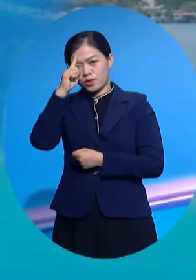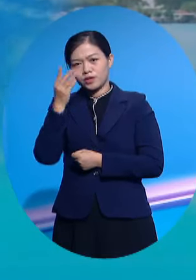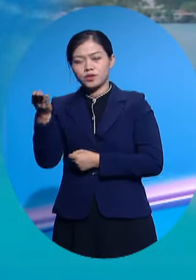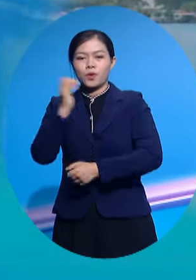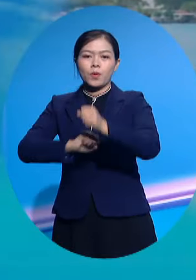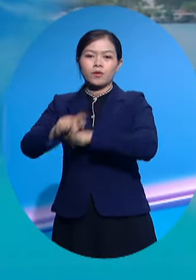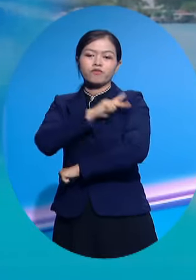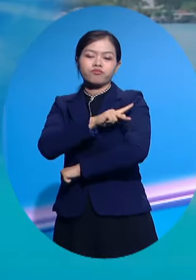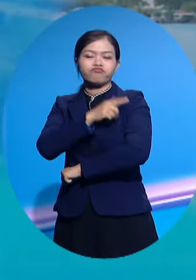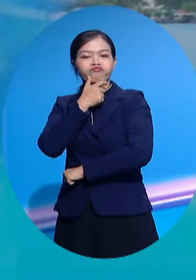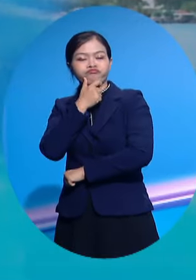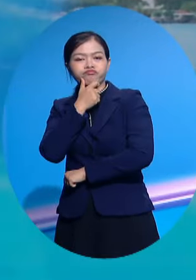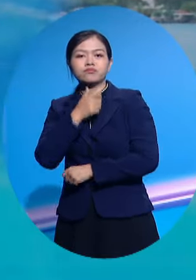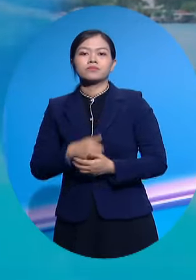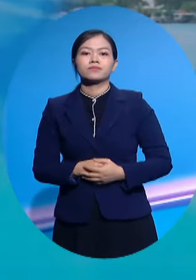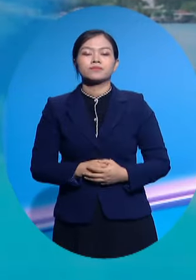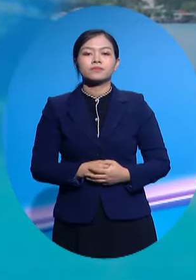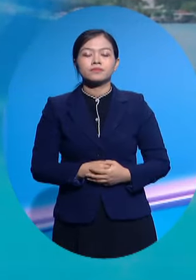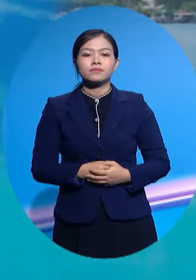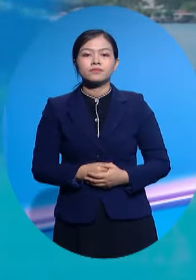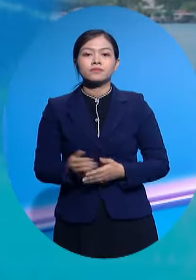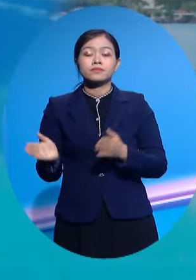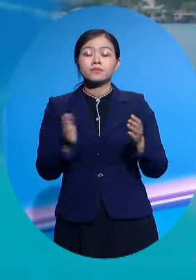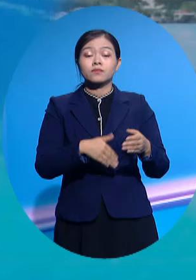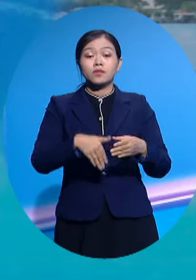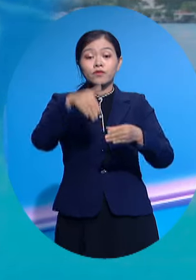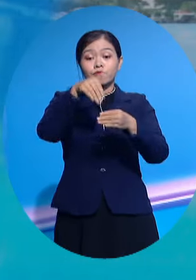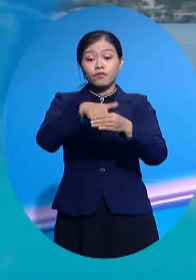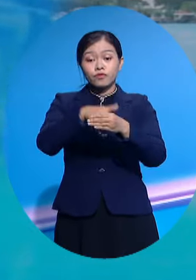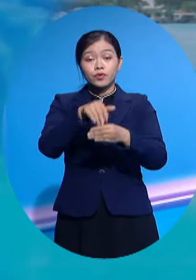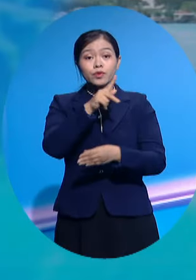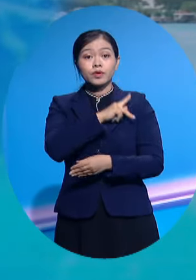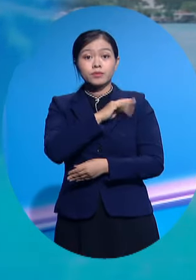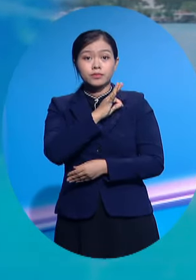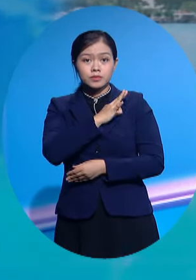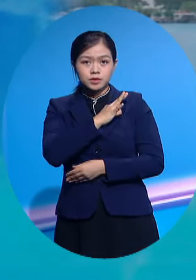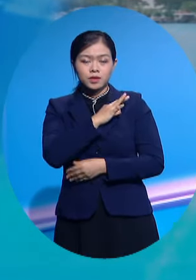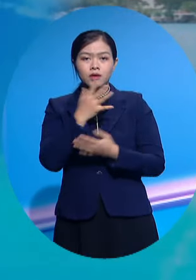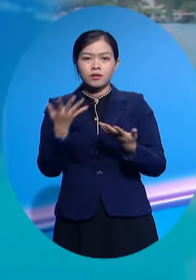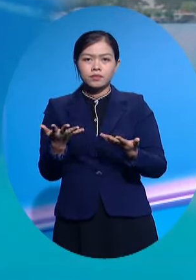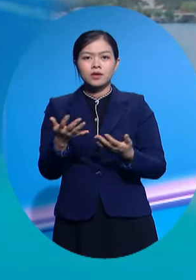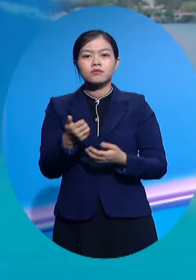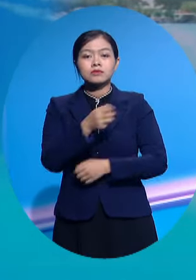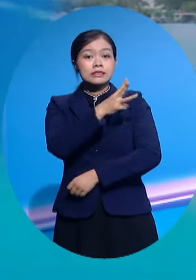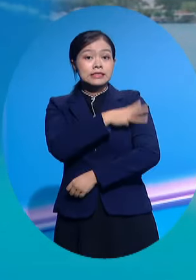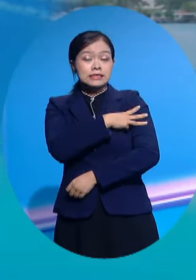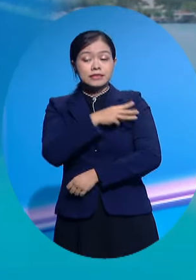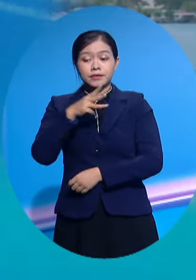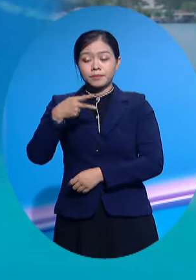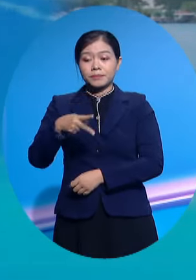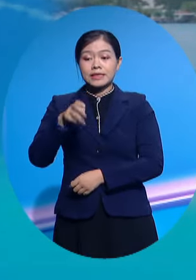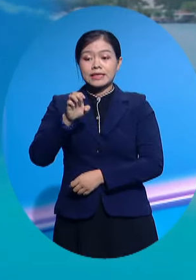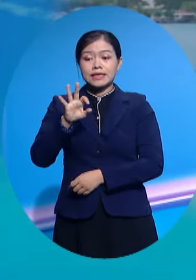Theo kết quả kiểm phiếu sơ bộ từ hầu hết các khu vực bỏ phiếu tính đến hôm nay ngày 7 tháng 4, tiến sĩ Peter Pellegrini, ứng cử viên cánh tả